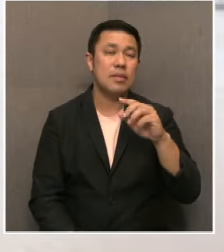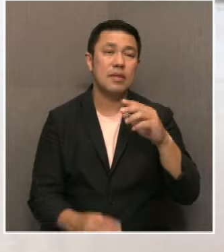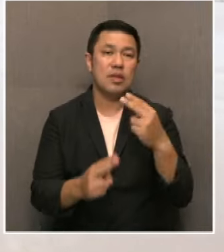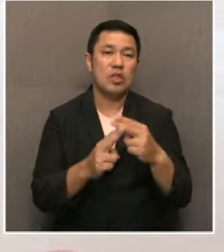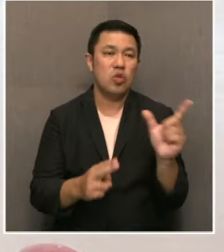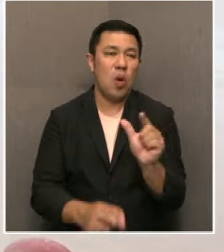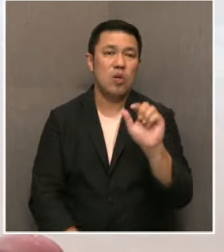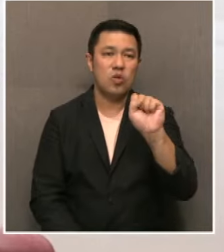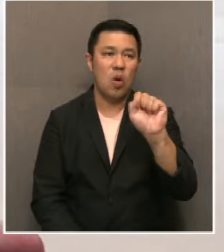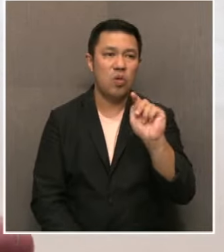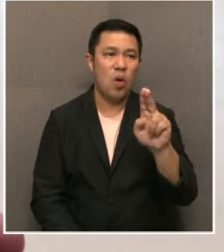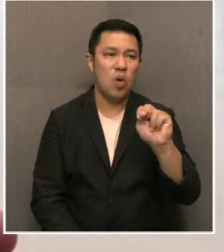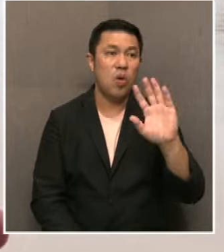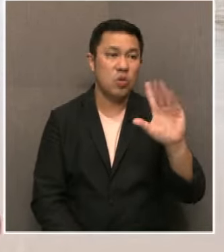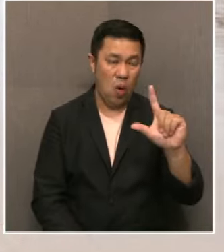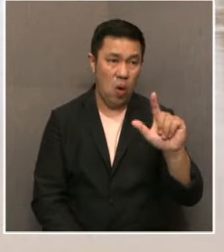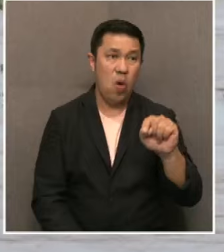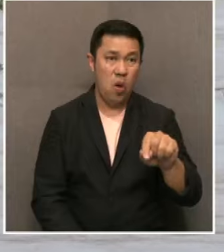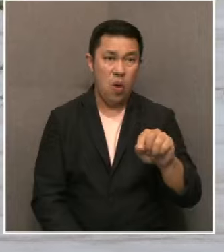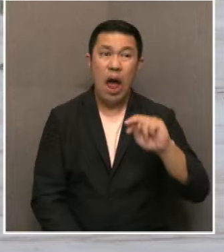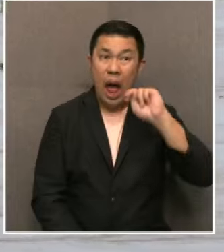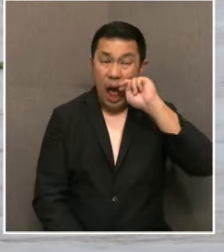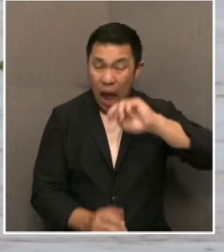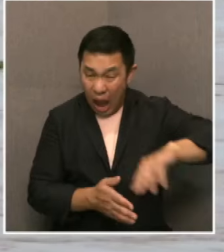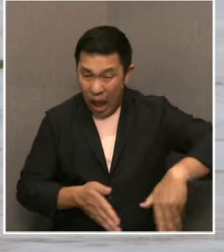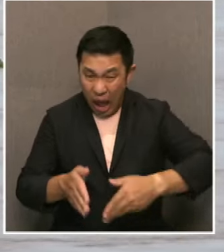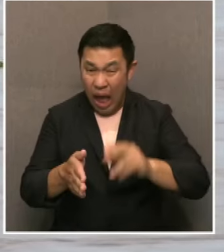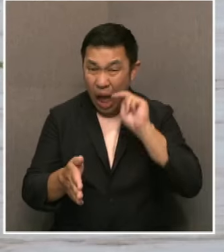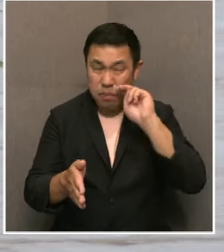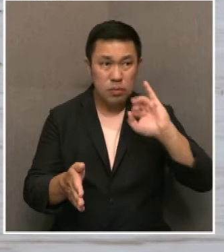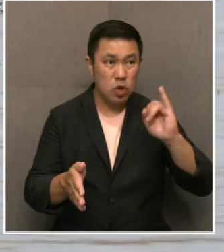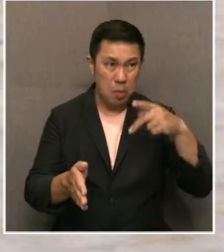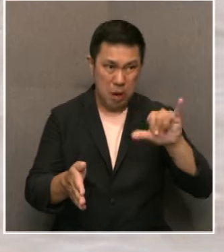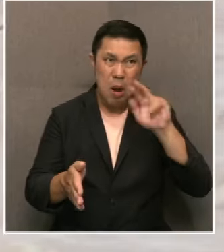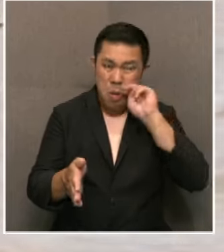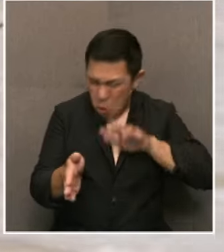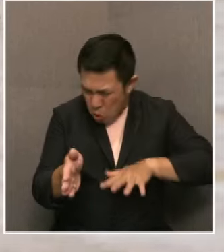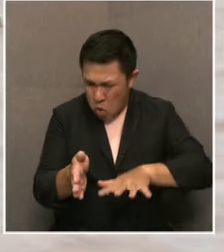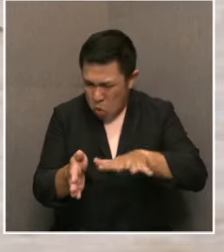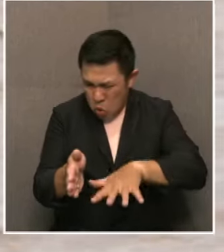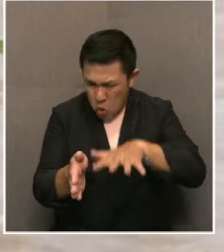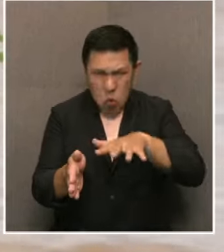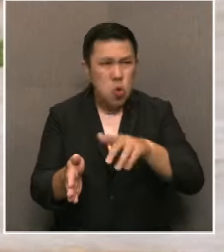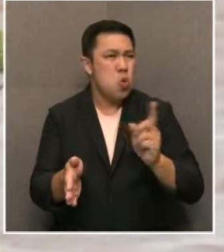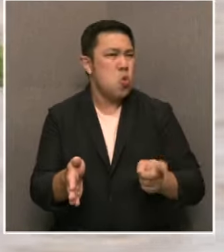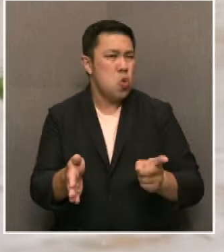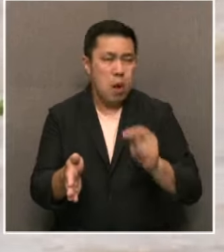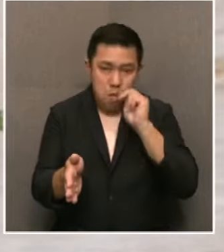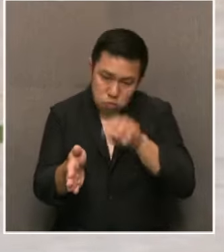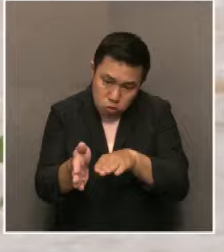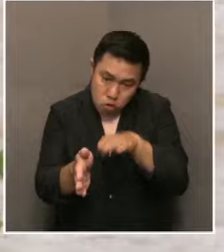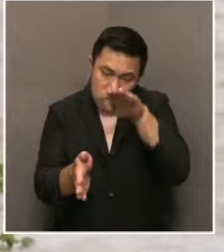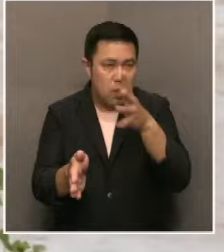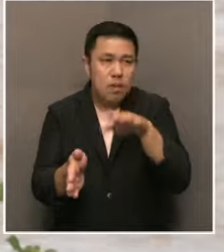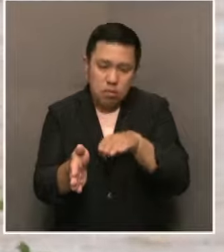การปริมาณน้ำบริเวณสถานีหลักในลุ่มเจ้าพระยามีแนวโน้มเพิ่มขึ้นแต่ไม่เกินความจุของลำน้ำการระบ